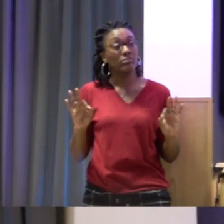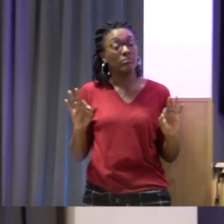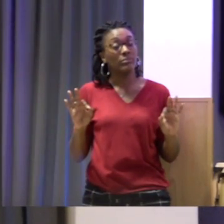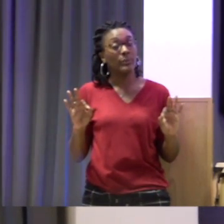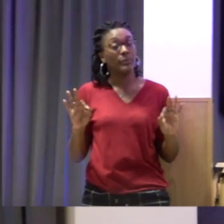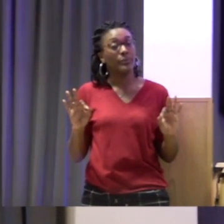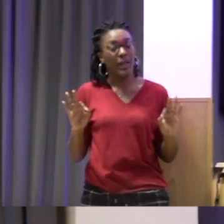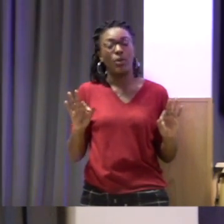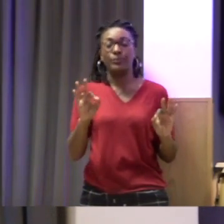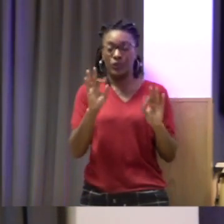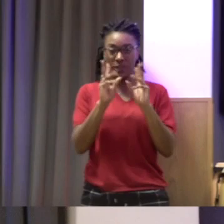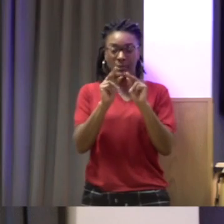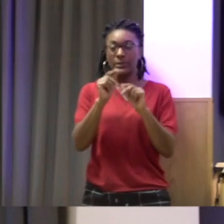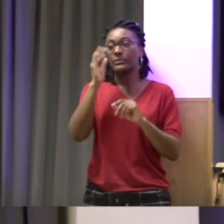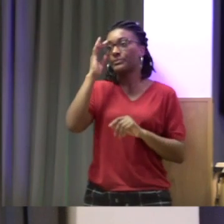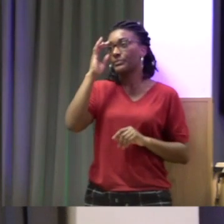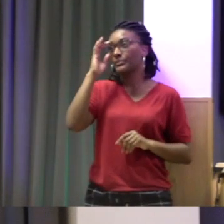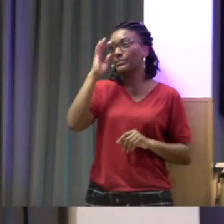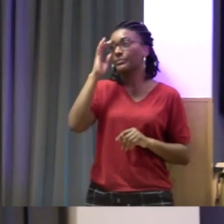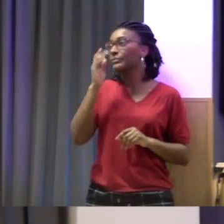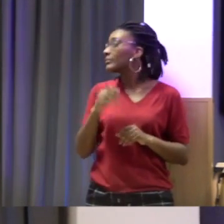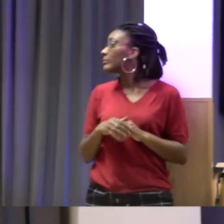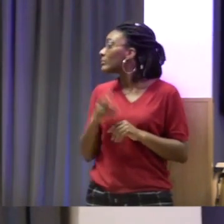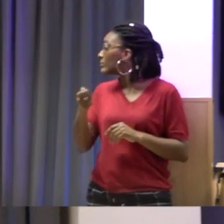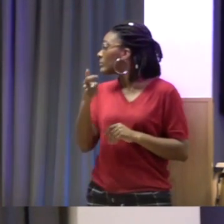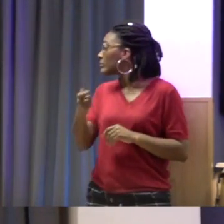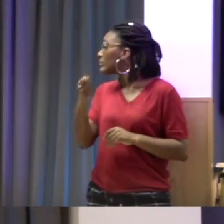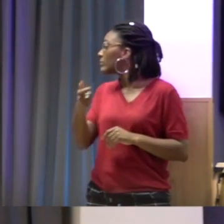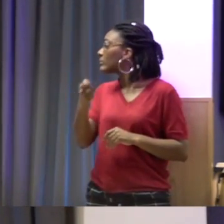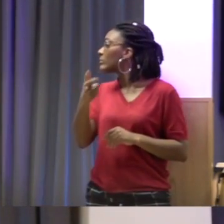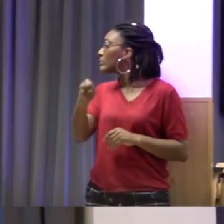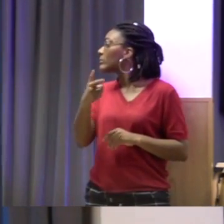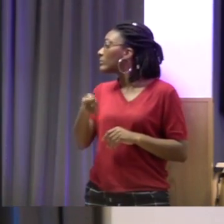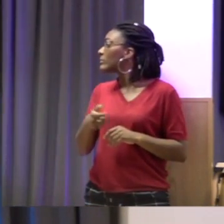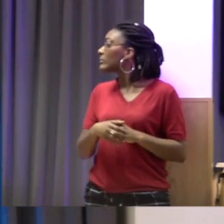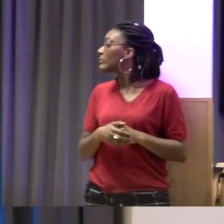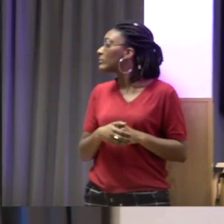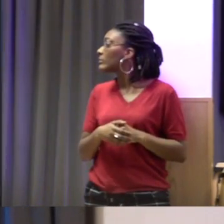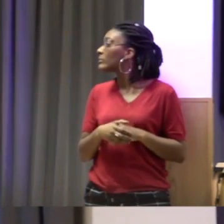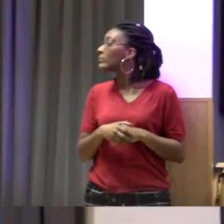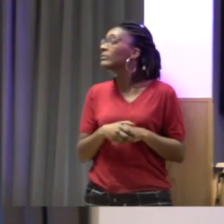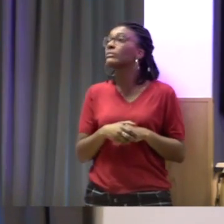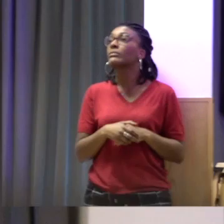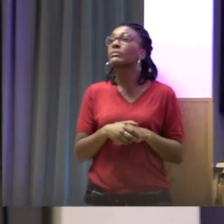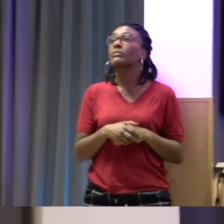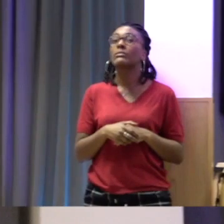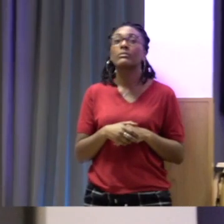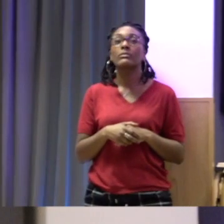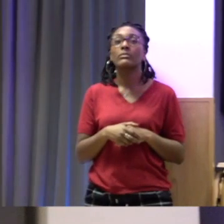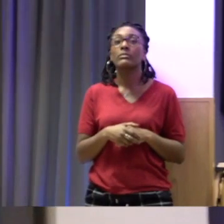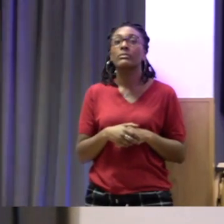Observons un peu ce contraste. Vous pouvez donc donner ce chapitre 7 du verset 13, s'il vous plaît,